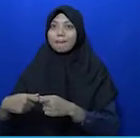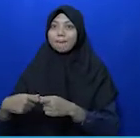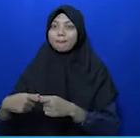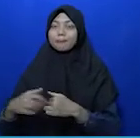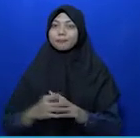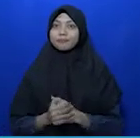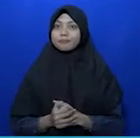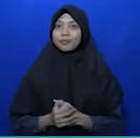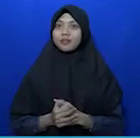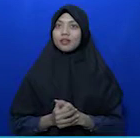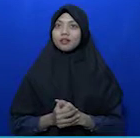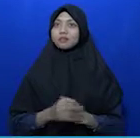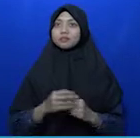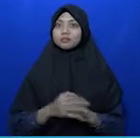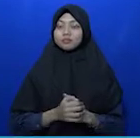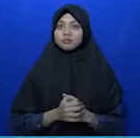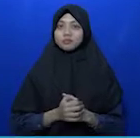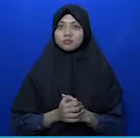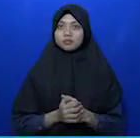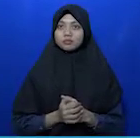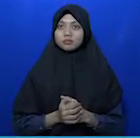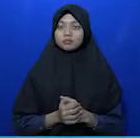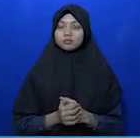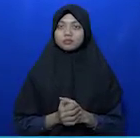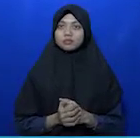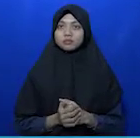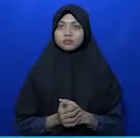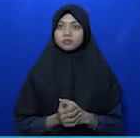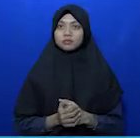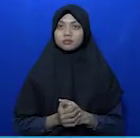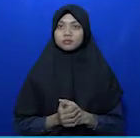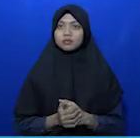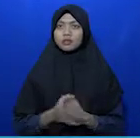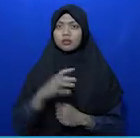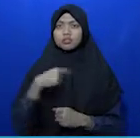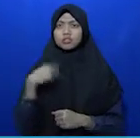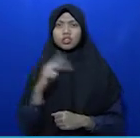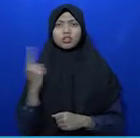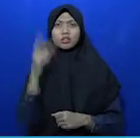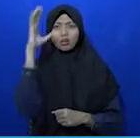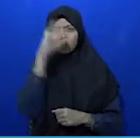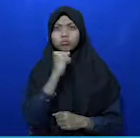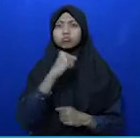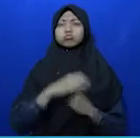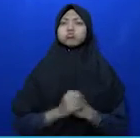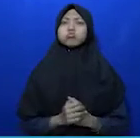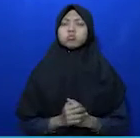PT Freeport Indonesia. Dan seperti kita ketahui juga bahwa